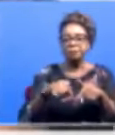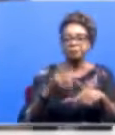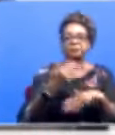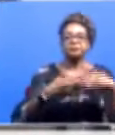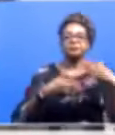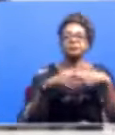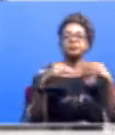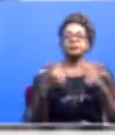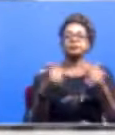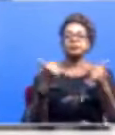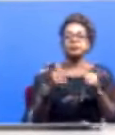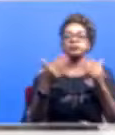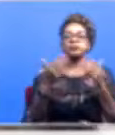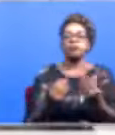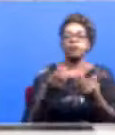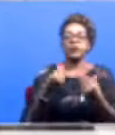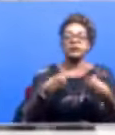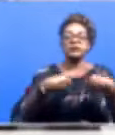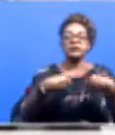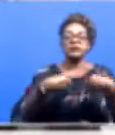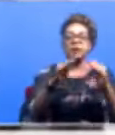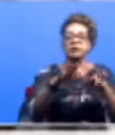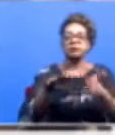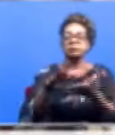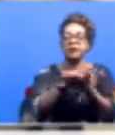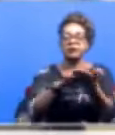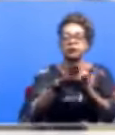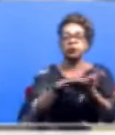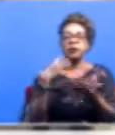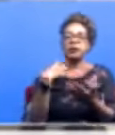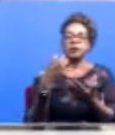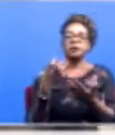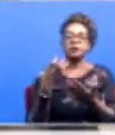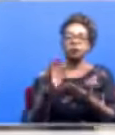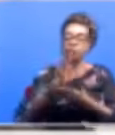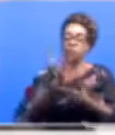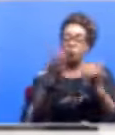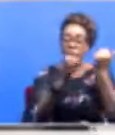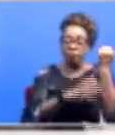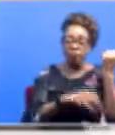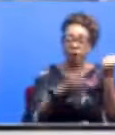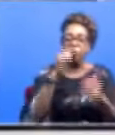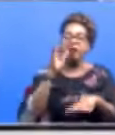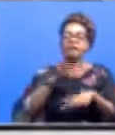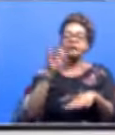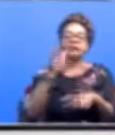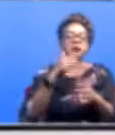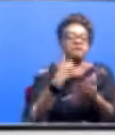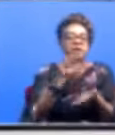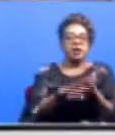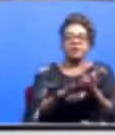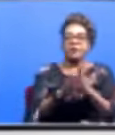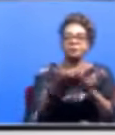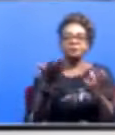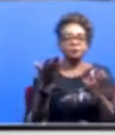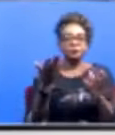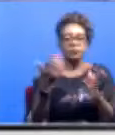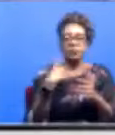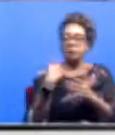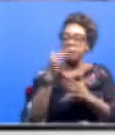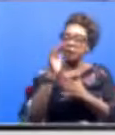sasa wanauza spaces kwa wale matajiri. Wale maskini wenye waliathiriwa hakuna chochote wanapata. Nilikuwa naomba